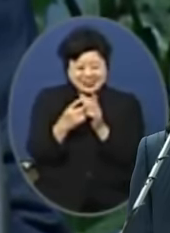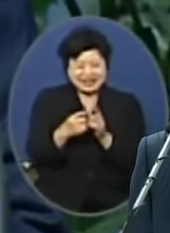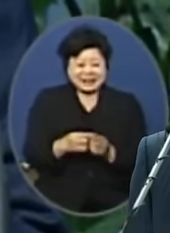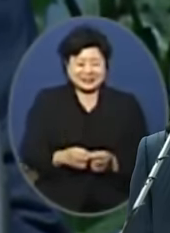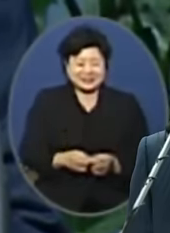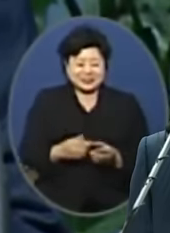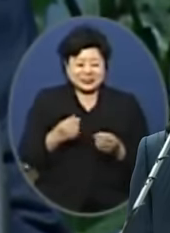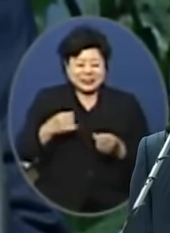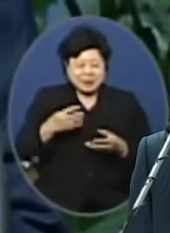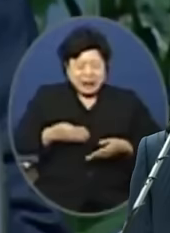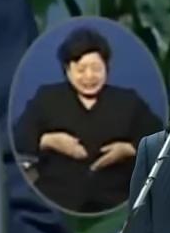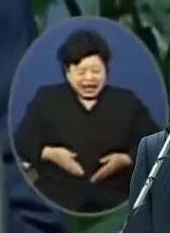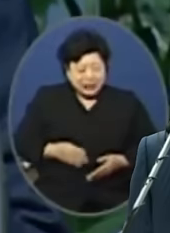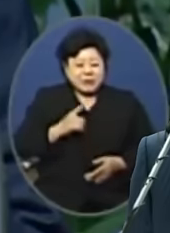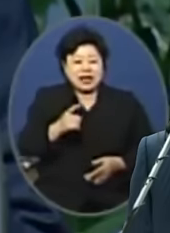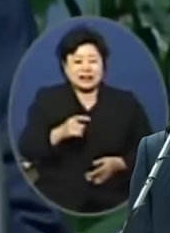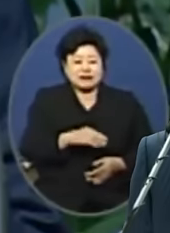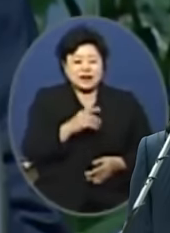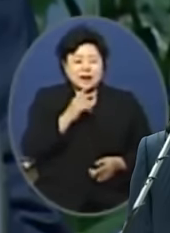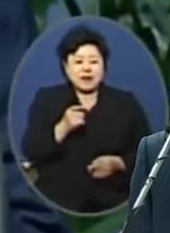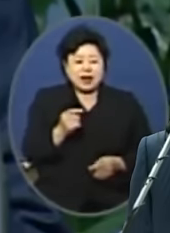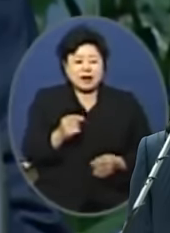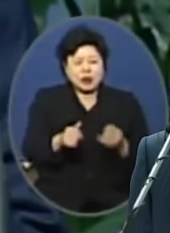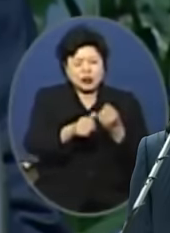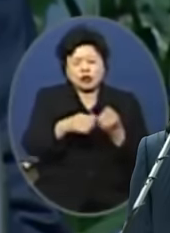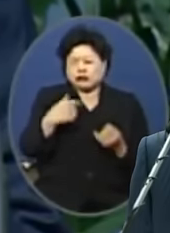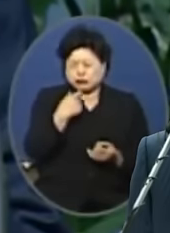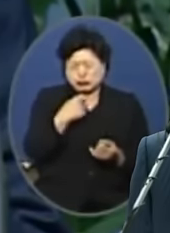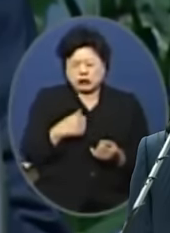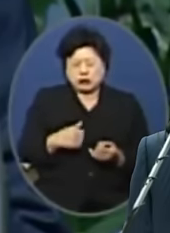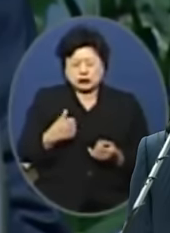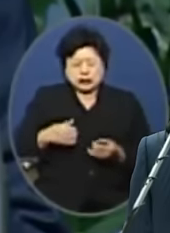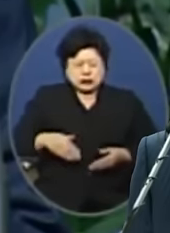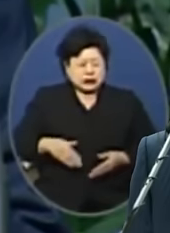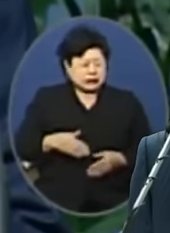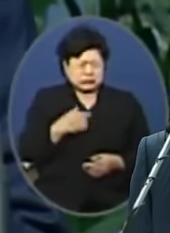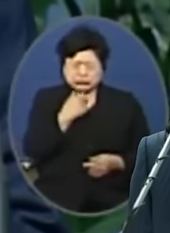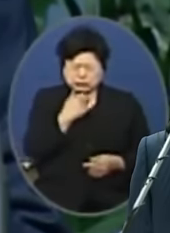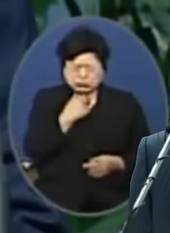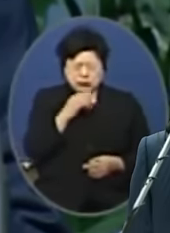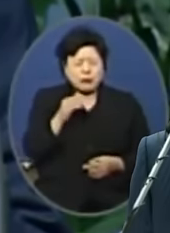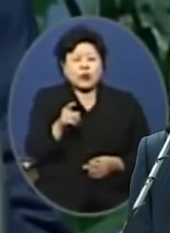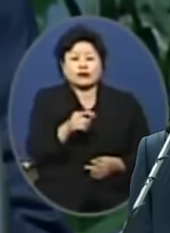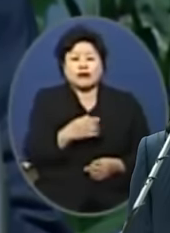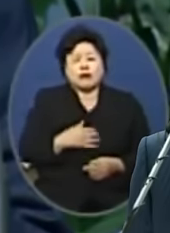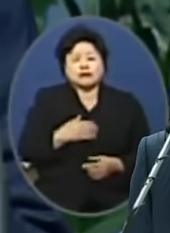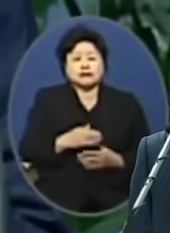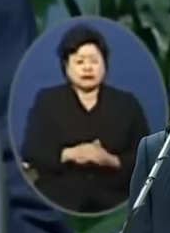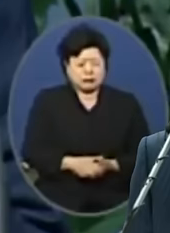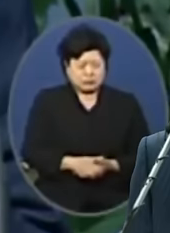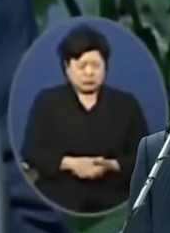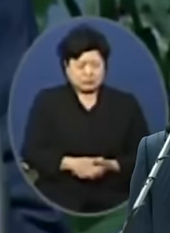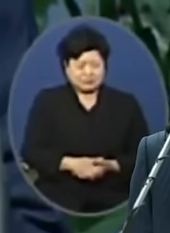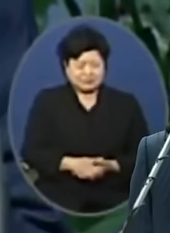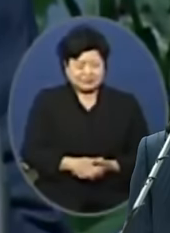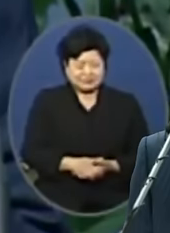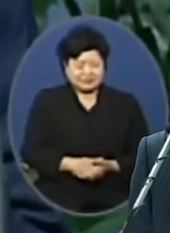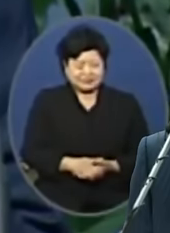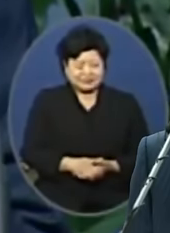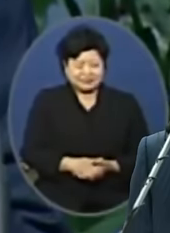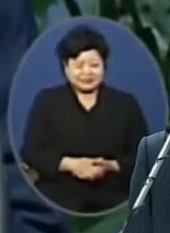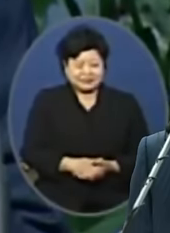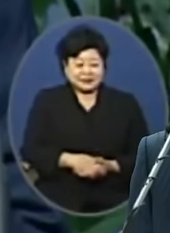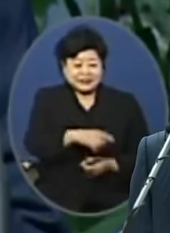그렇게 해줘야지 우리 말은 안 됐습니다. 시집도 안 갈라 하고 애도 안 올라 하니 우리 장차 어떻게 됩니까? 그런데